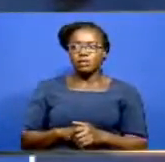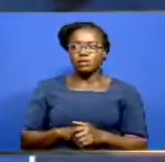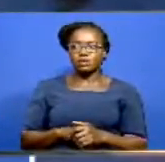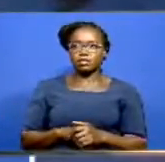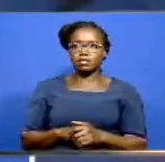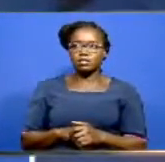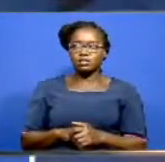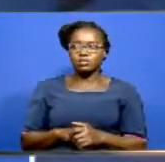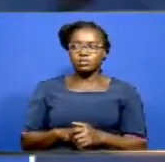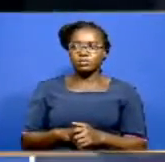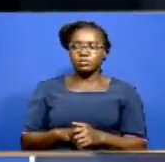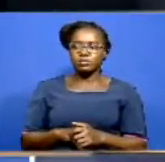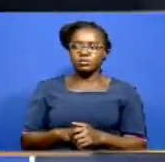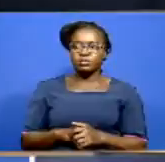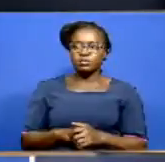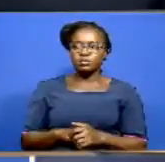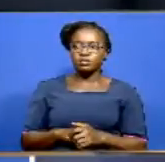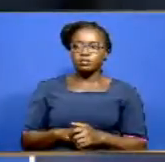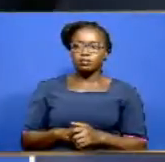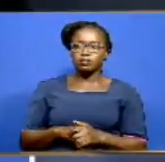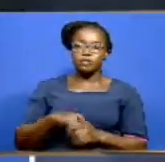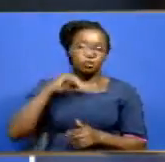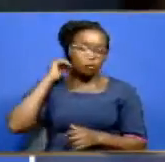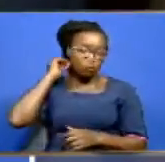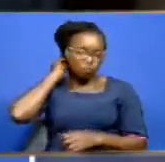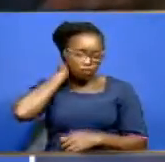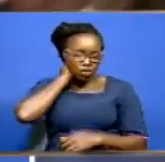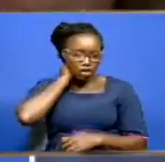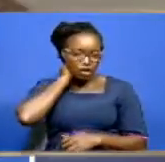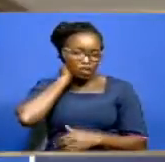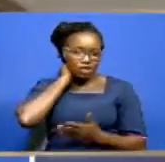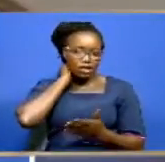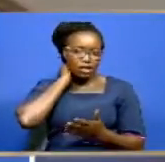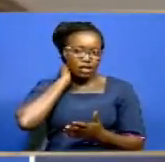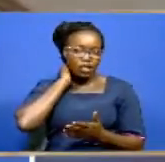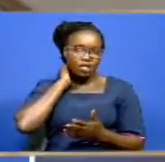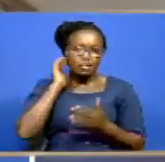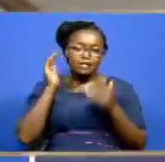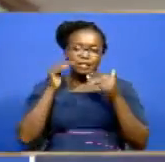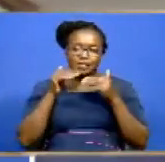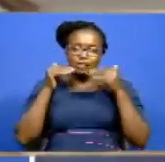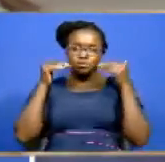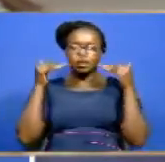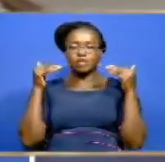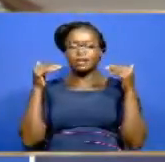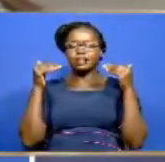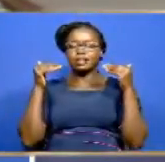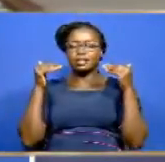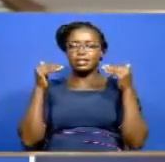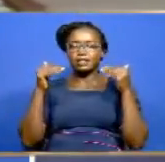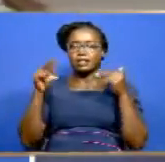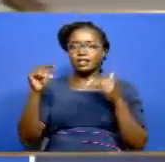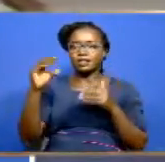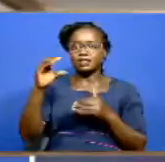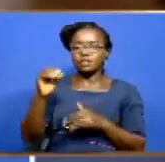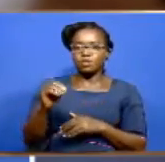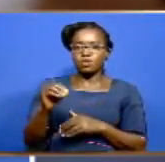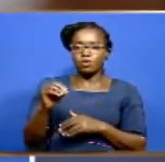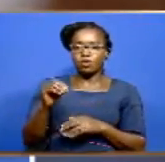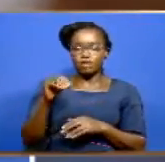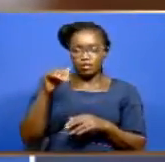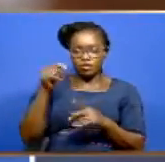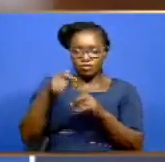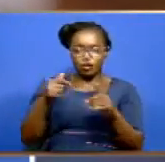Wakati huo vijana huko Kiaru, kaunti ya Murang'a, wana kila sababu ya kutabasamu baada ya shirika moja lenye makao yake nchini